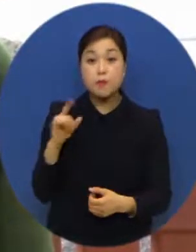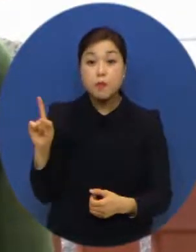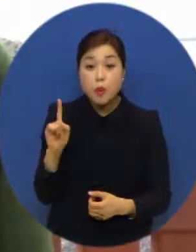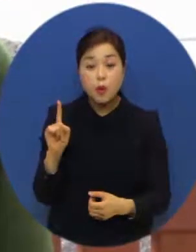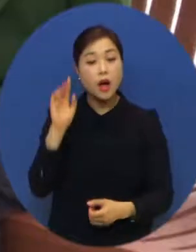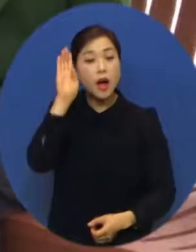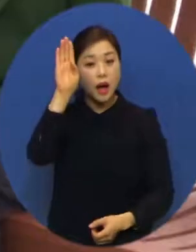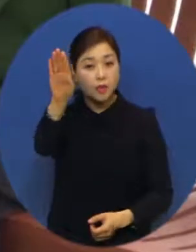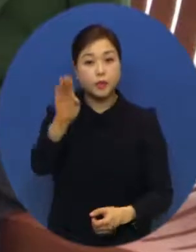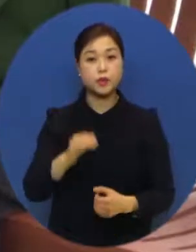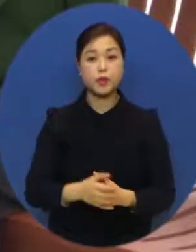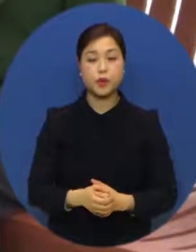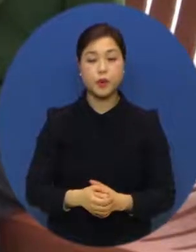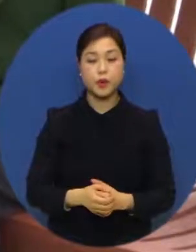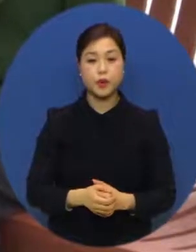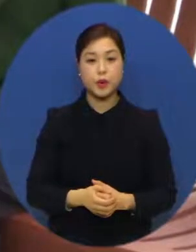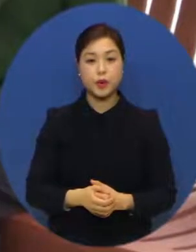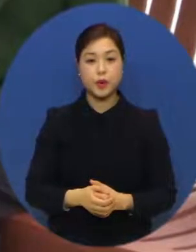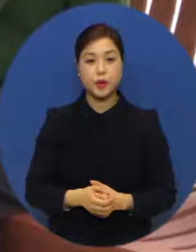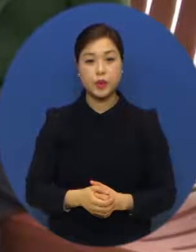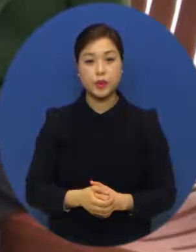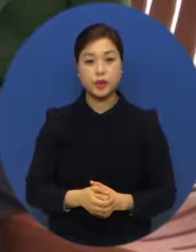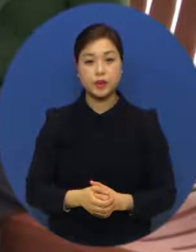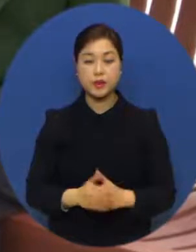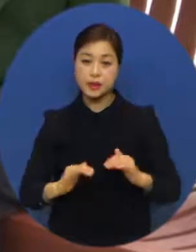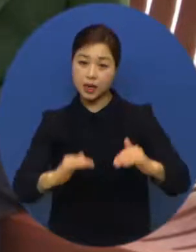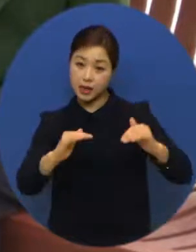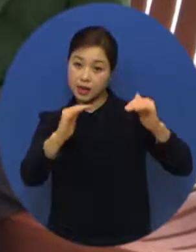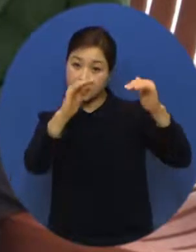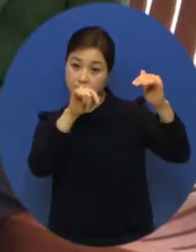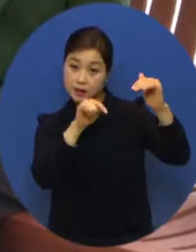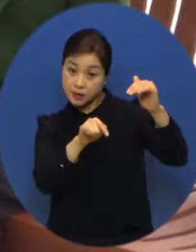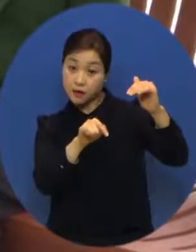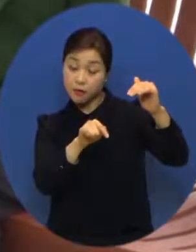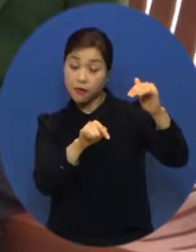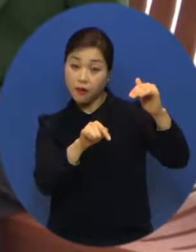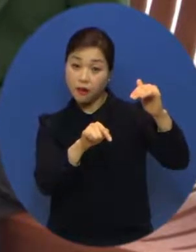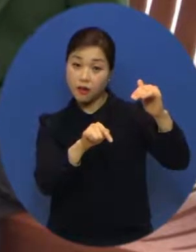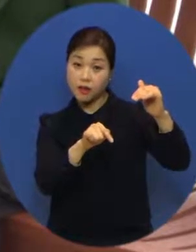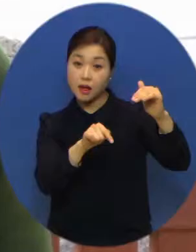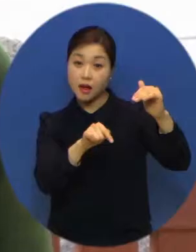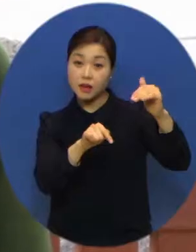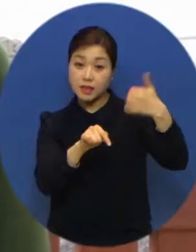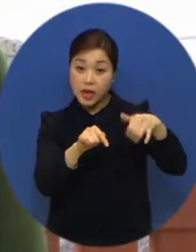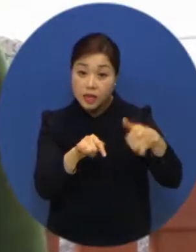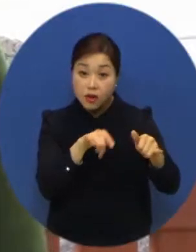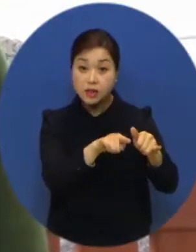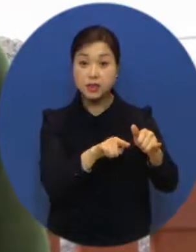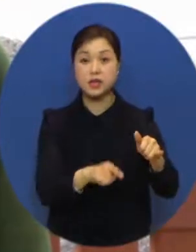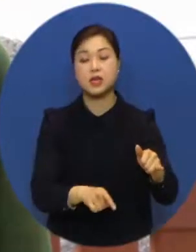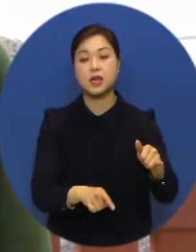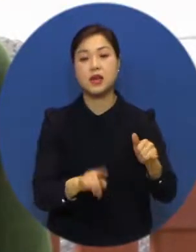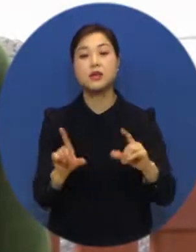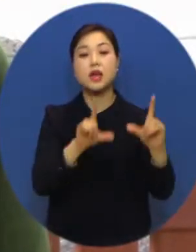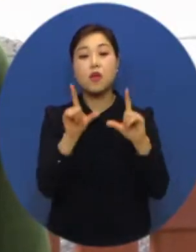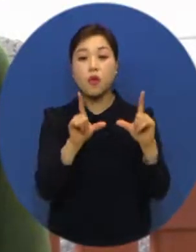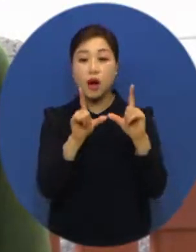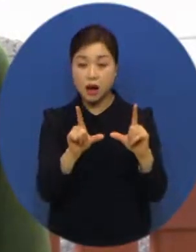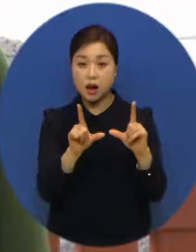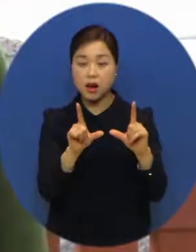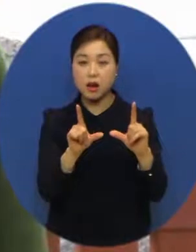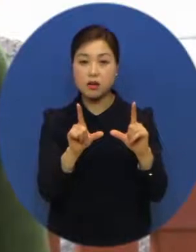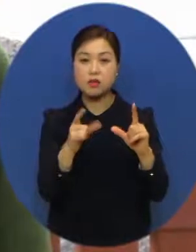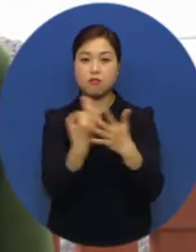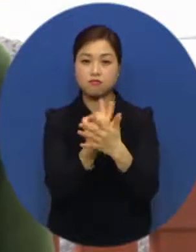저희들이 자라는 세대들이 먹고 살 방식은 저는 문화에 있다고 보고 있고요. 지금 많은